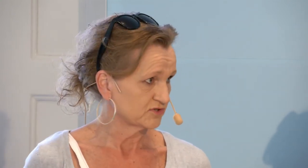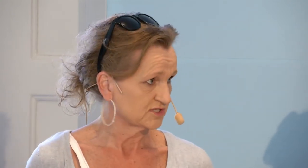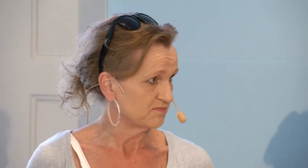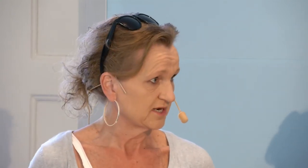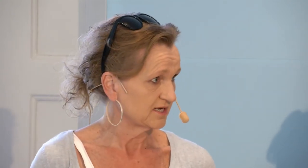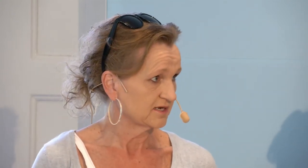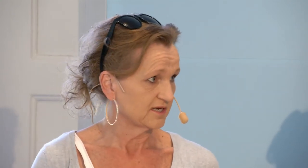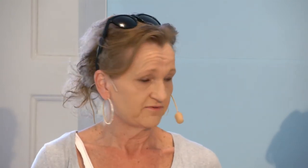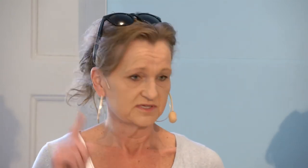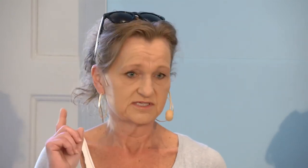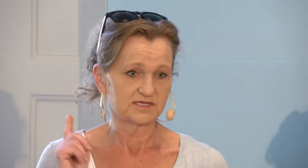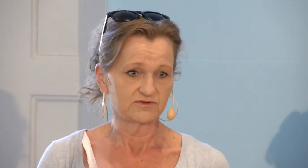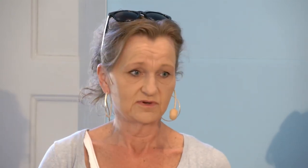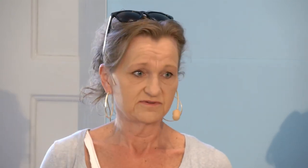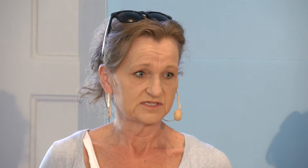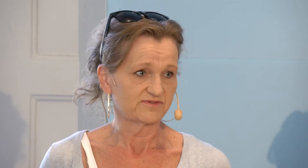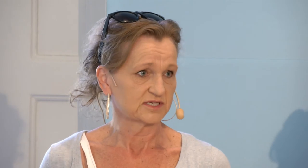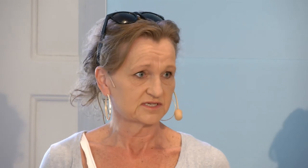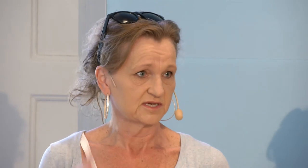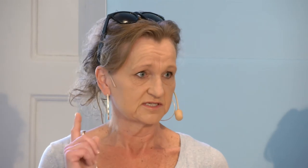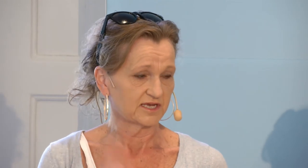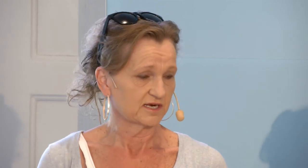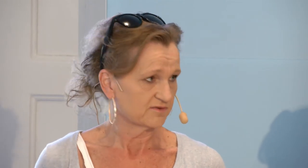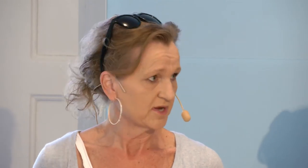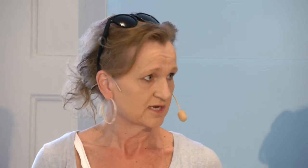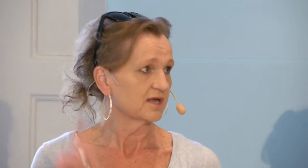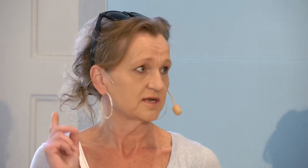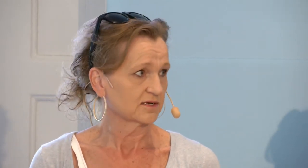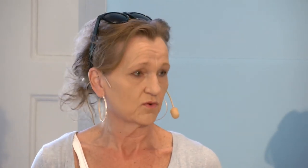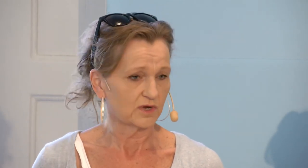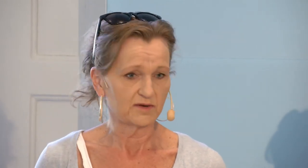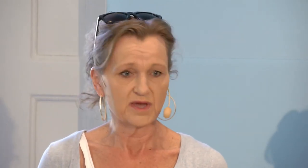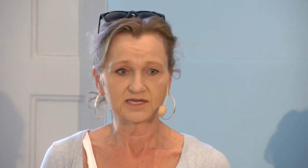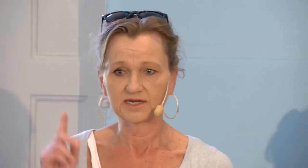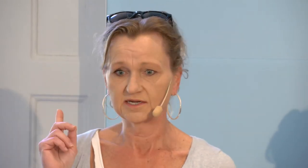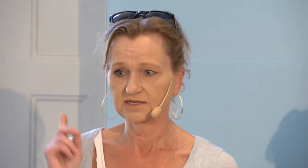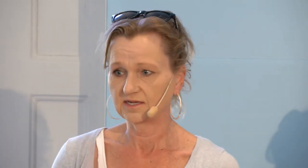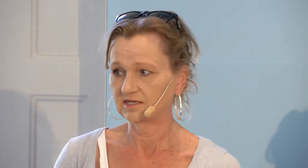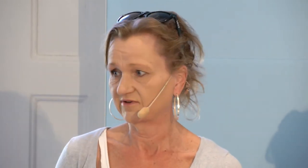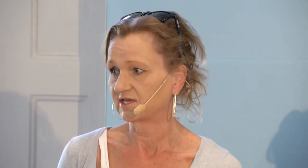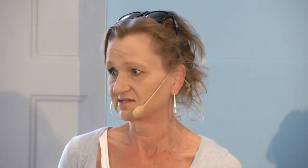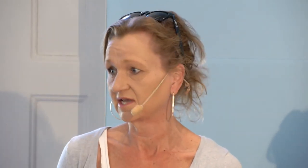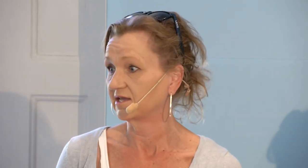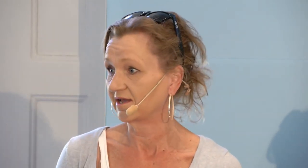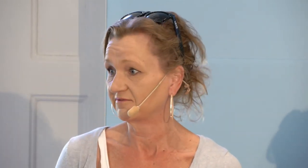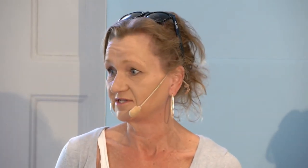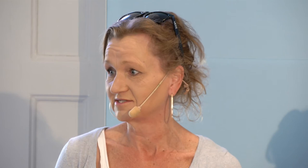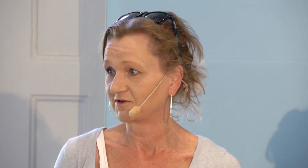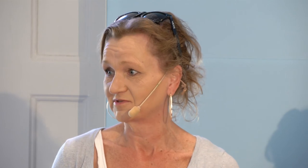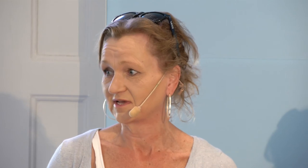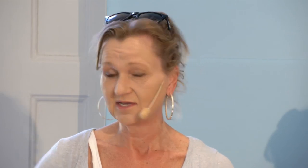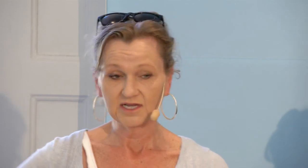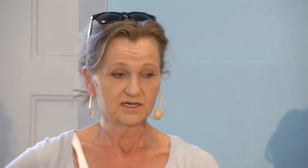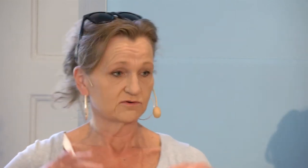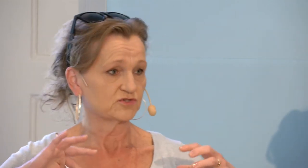svart bostadsmarknad, det finns naturligtvis svart cigarettmarknad, alkoholmarknad, allt vad ni kan tänka er finns